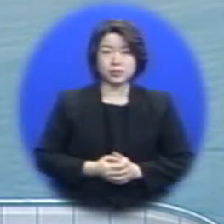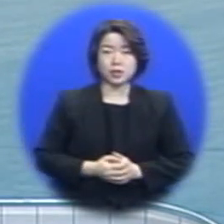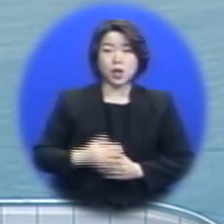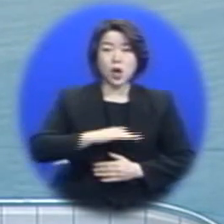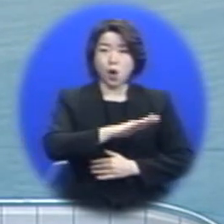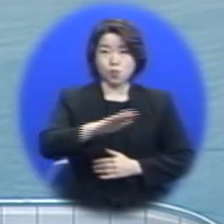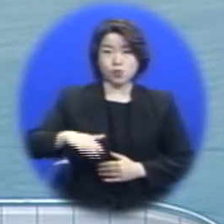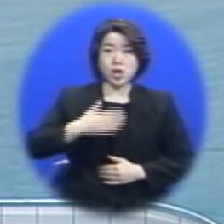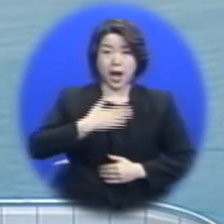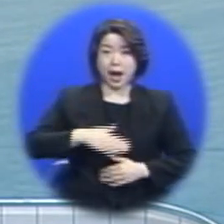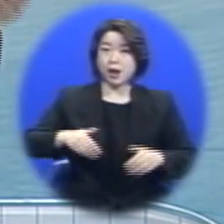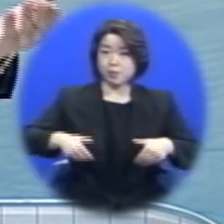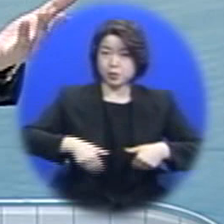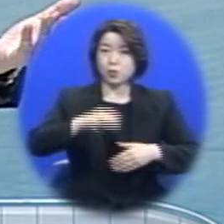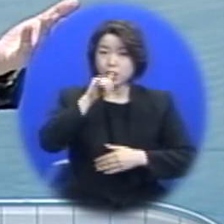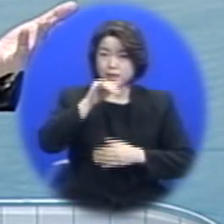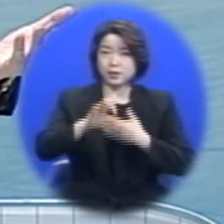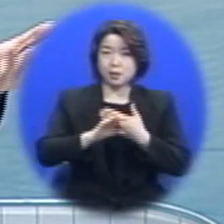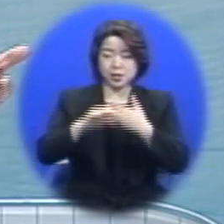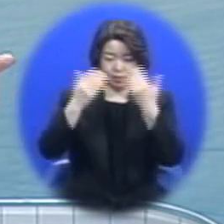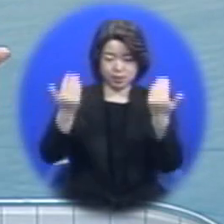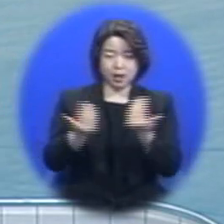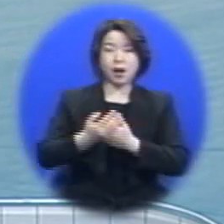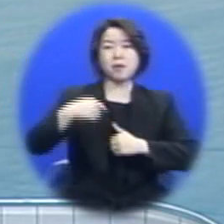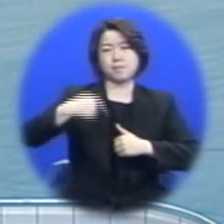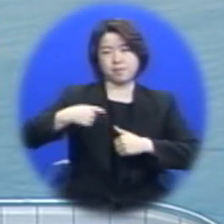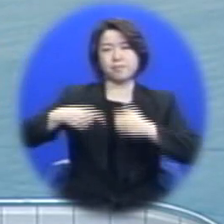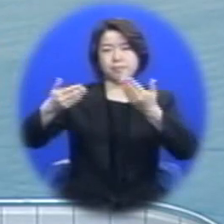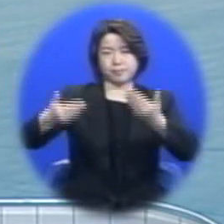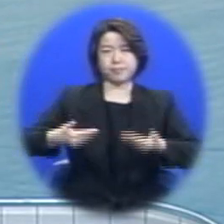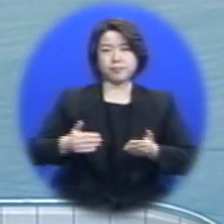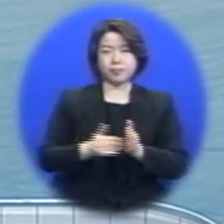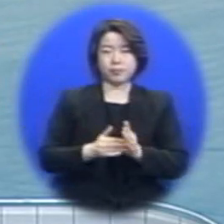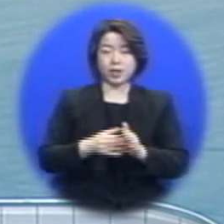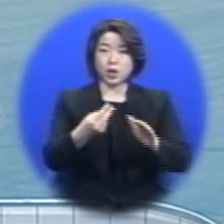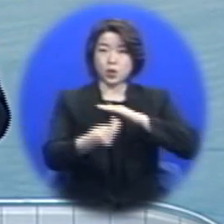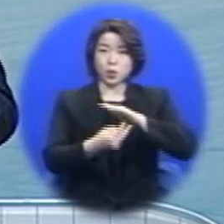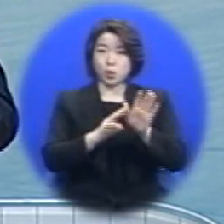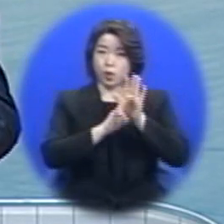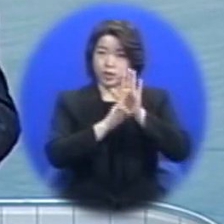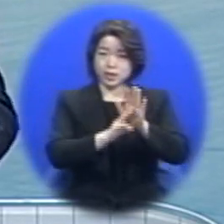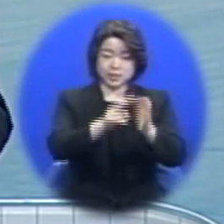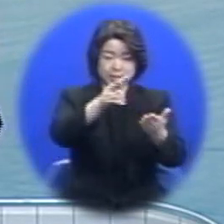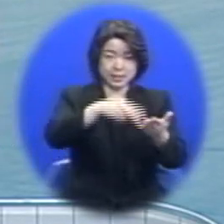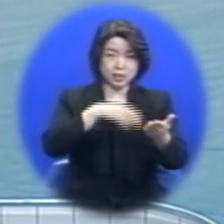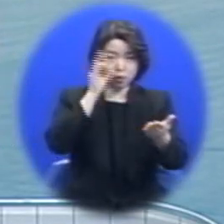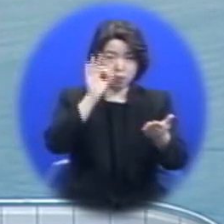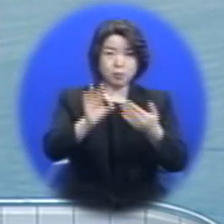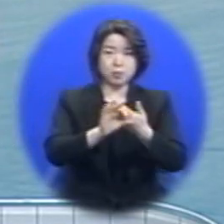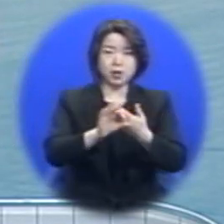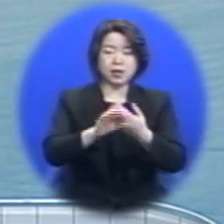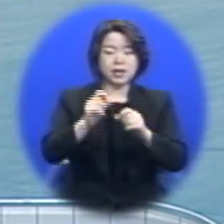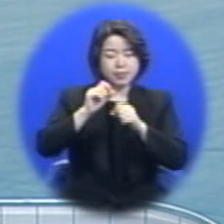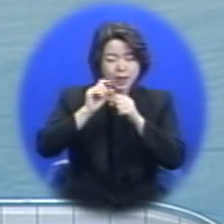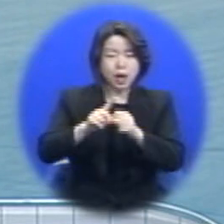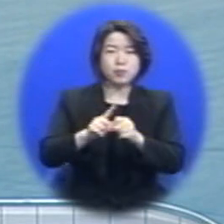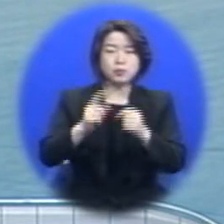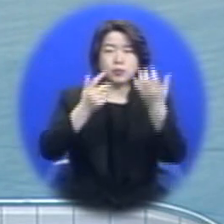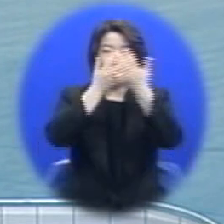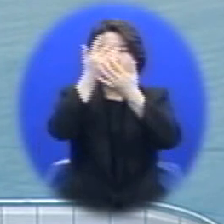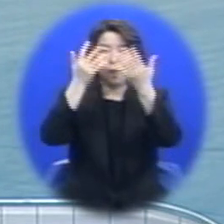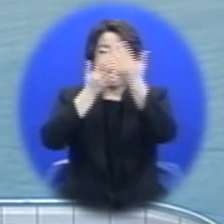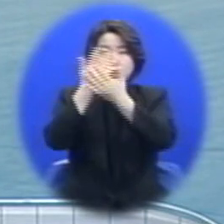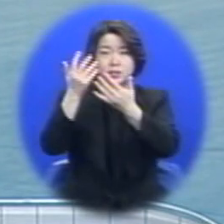우리가 알 필요가 있다면 다 가르쳐 주셨습니다. 요한계시록도 읽어보면 대부분 환상으로 말씀하신 거